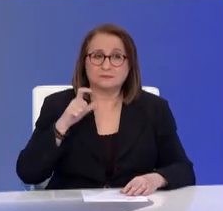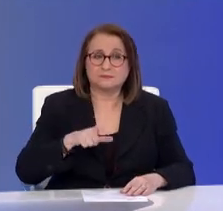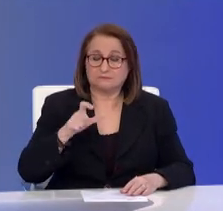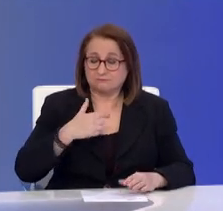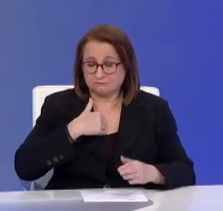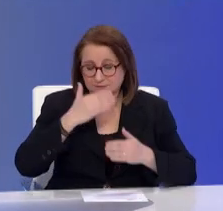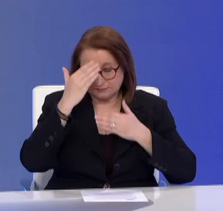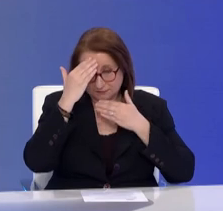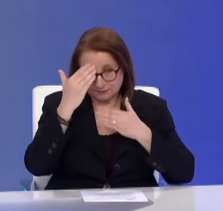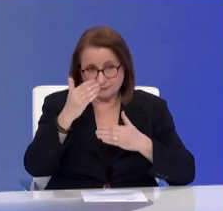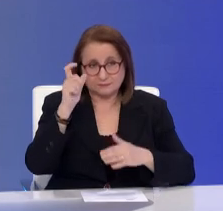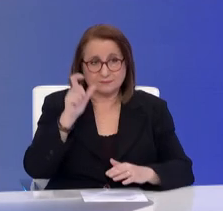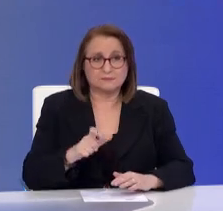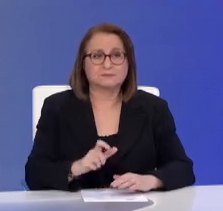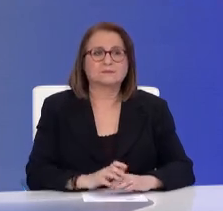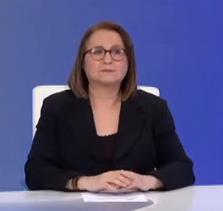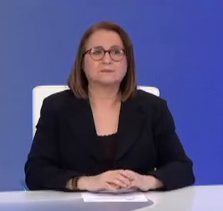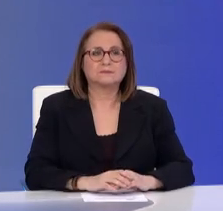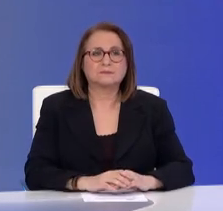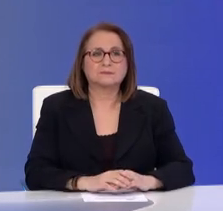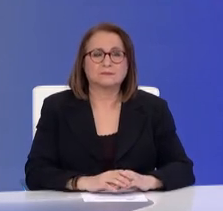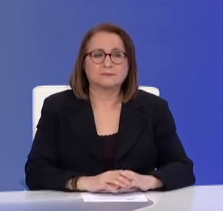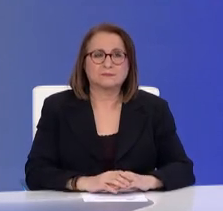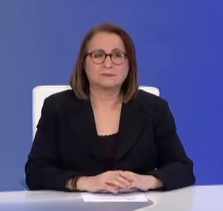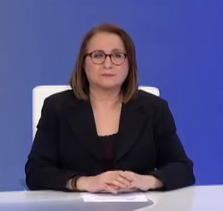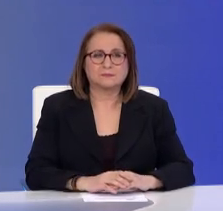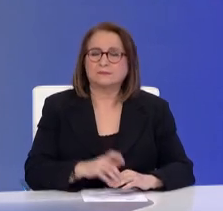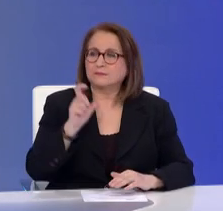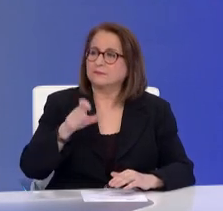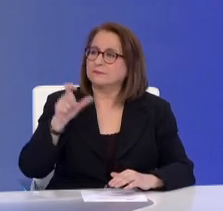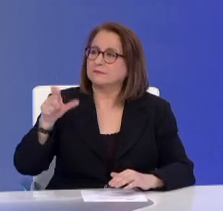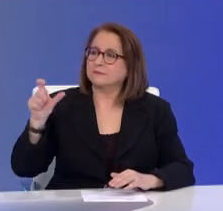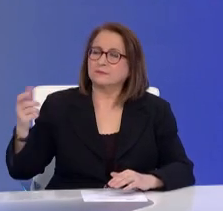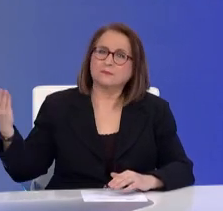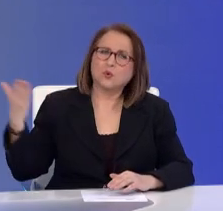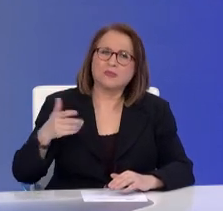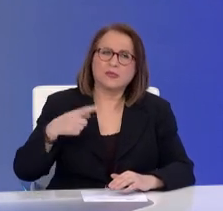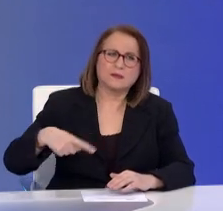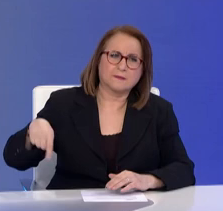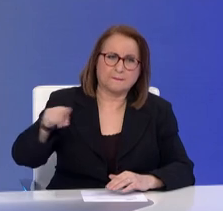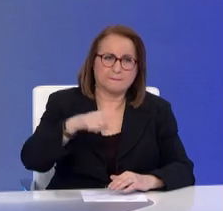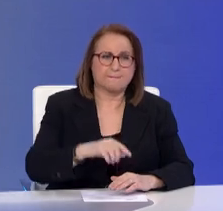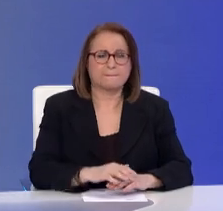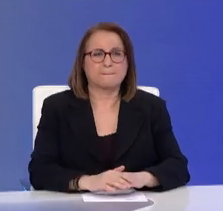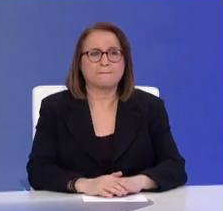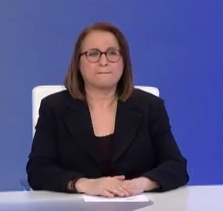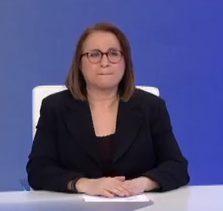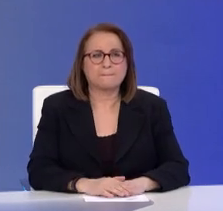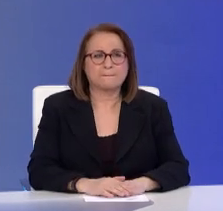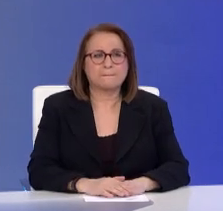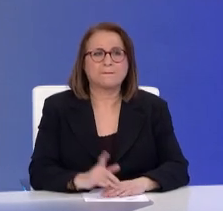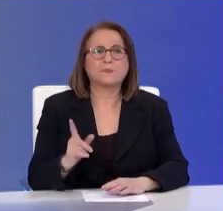αναγνωρίσω την ύπαρξη προσωπικότητων στην Ελλάδα. Θα ήθελα να τιμήσω όλους και